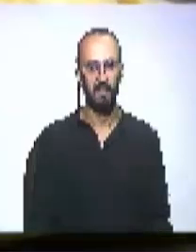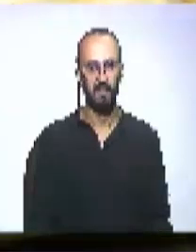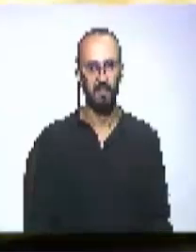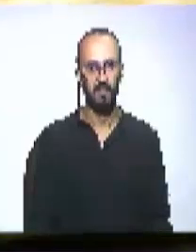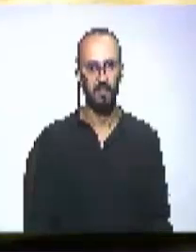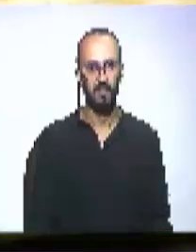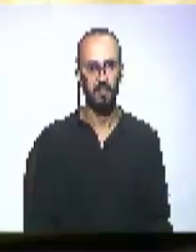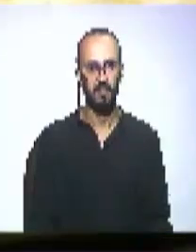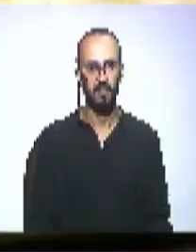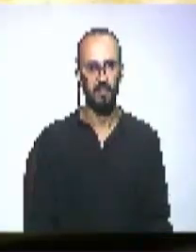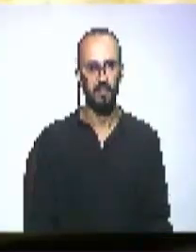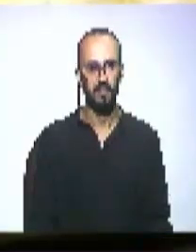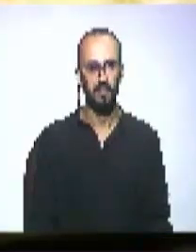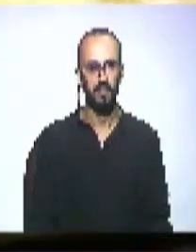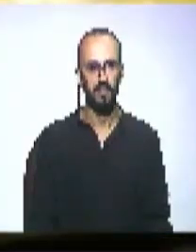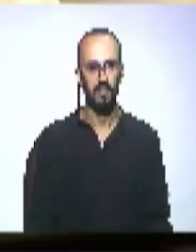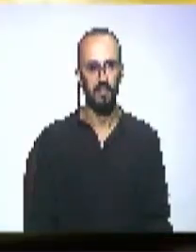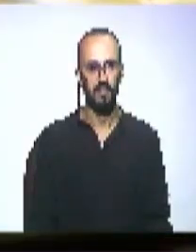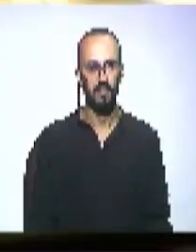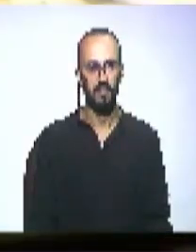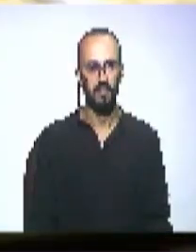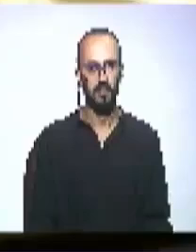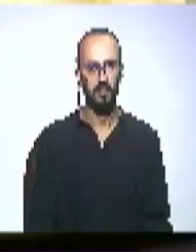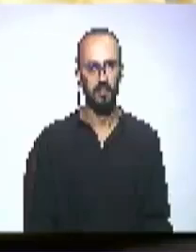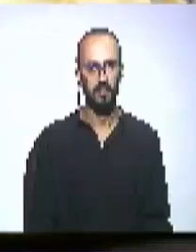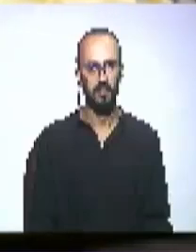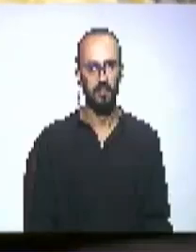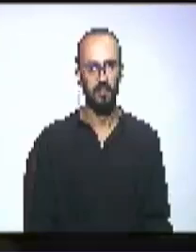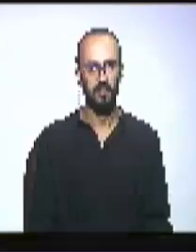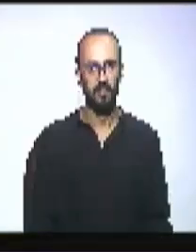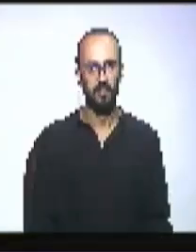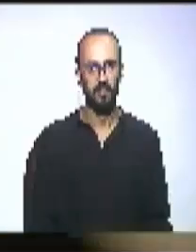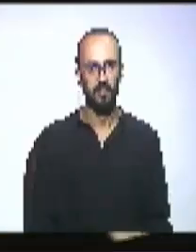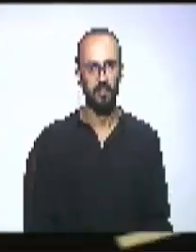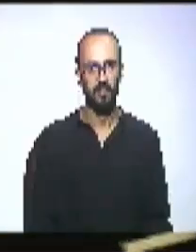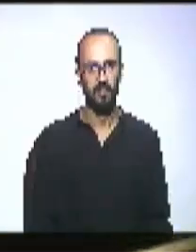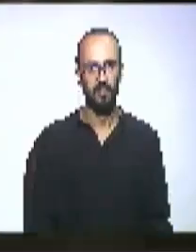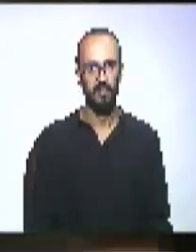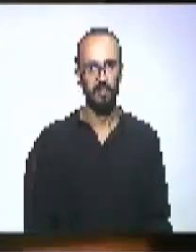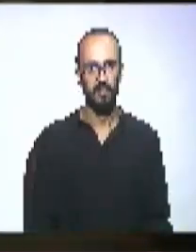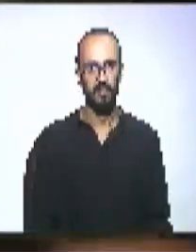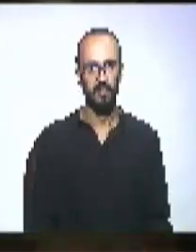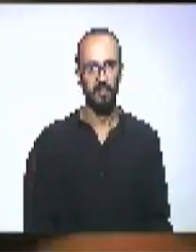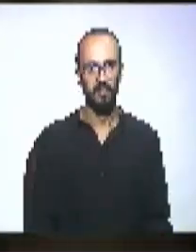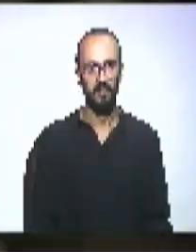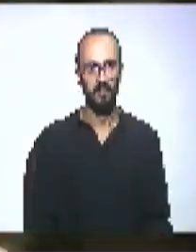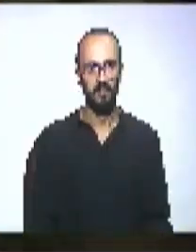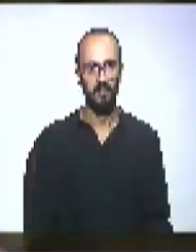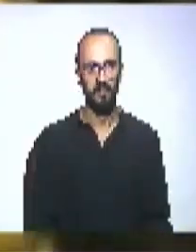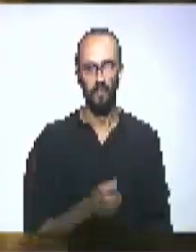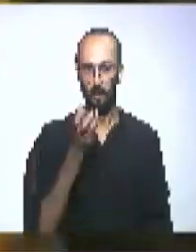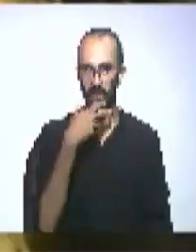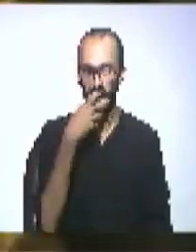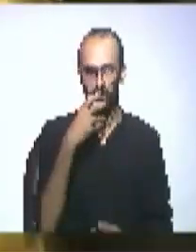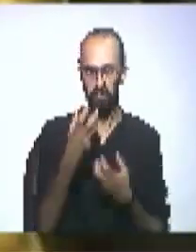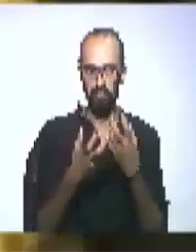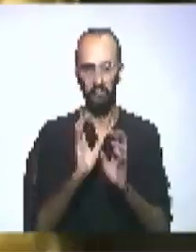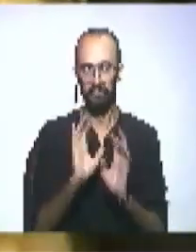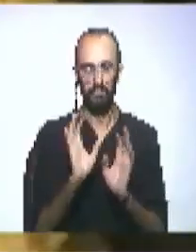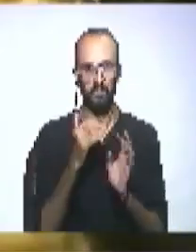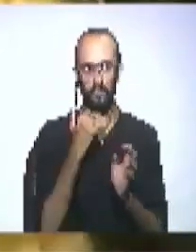ظاهر فيها ازاي. هي مش كيكه. حلو كده. وانا ما سويتش التفاح على فكره. تفاح ني جدا